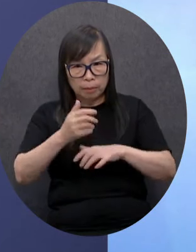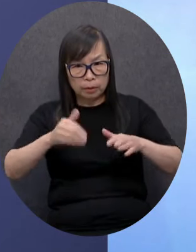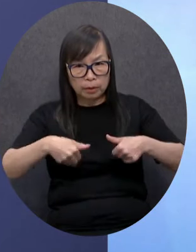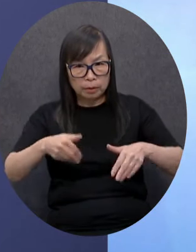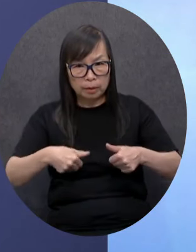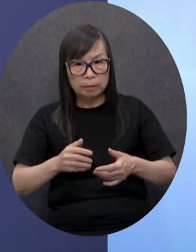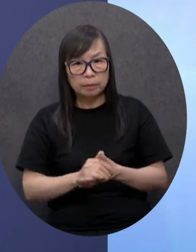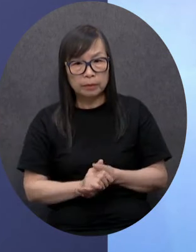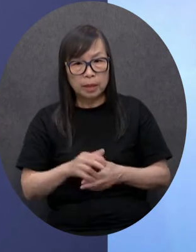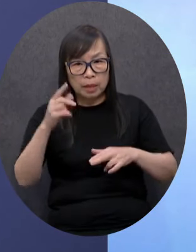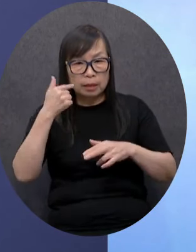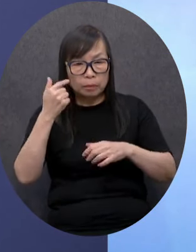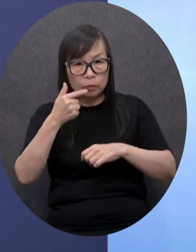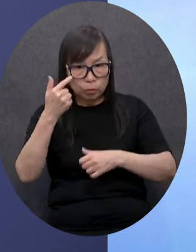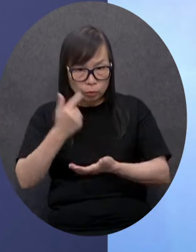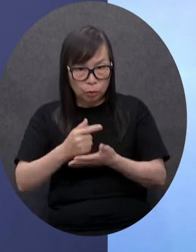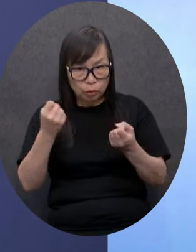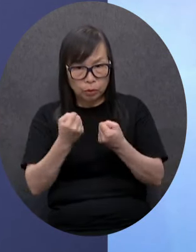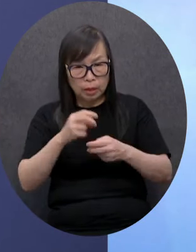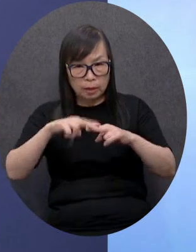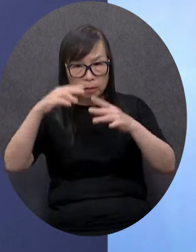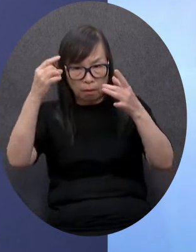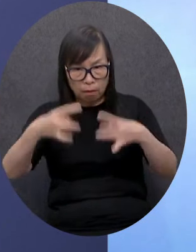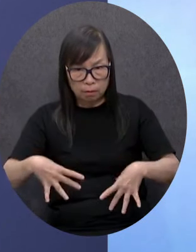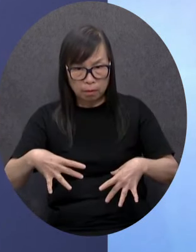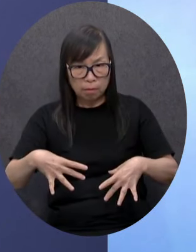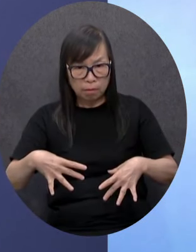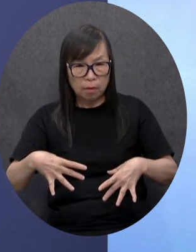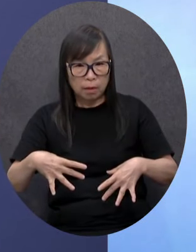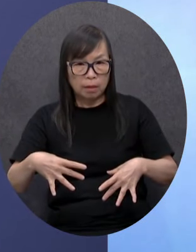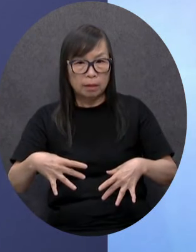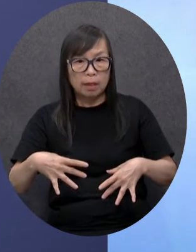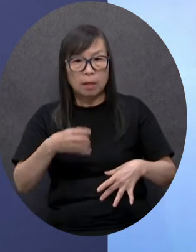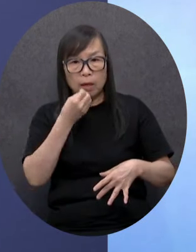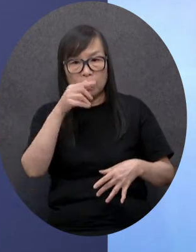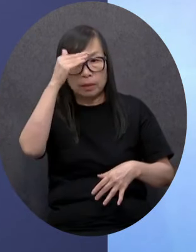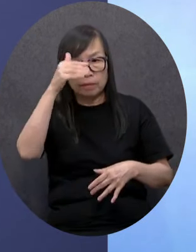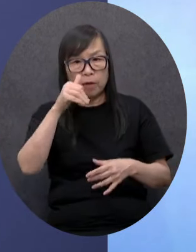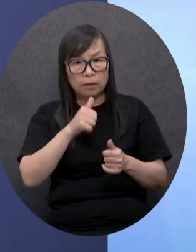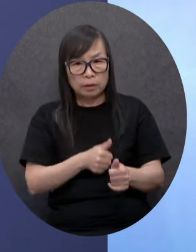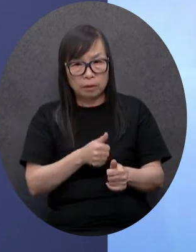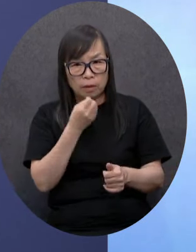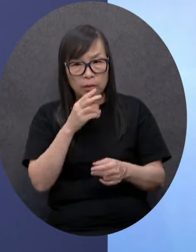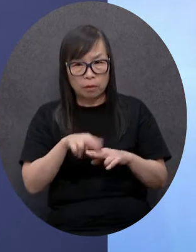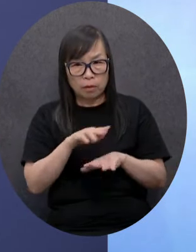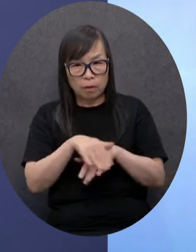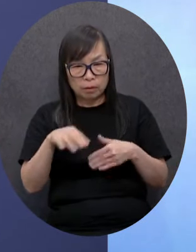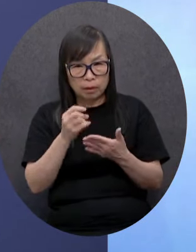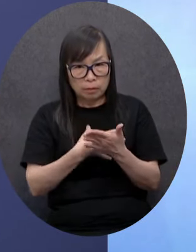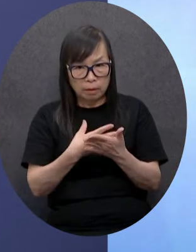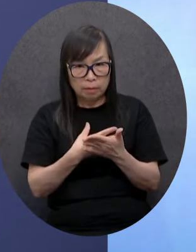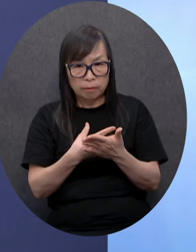益，严重冲击一国两制底线。香港警方依据香港国安条